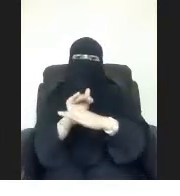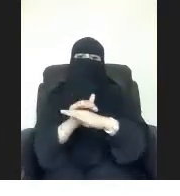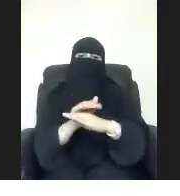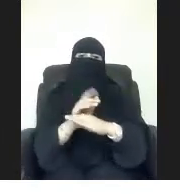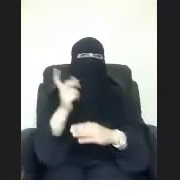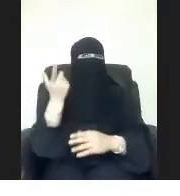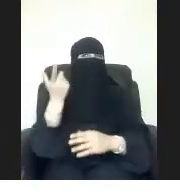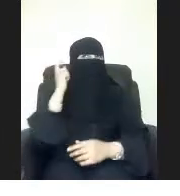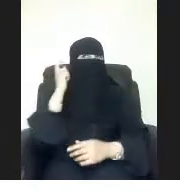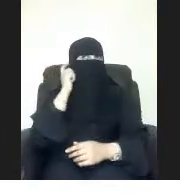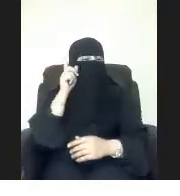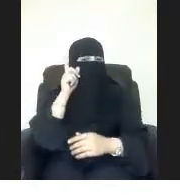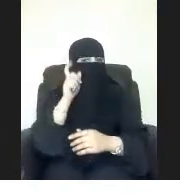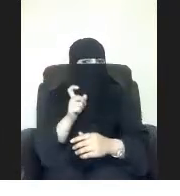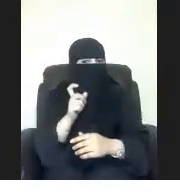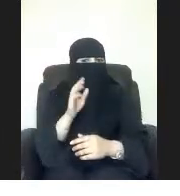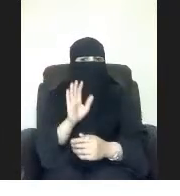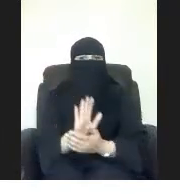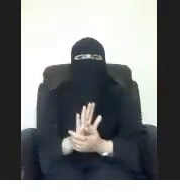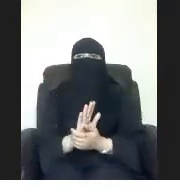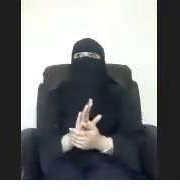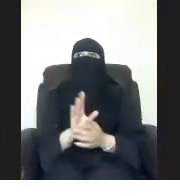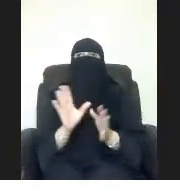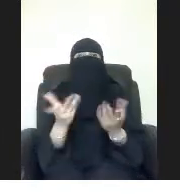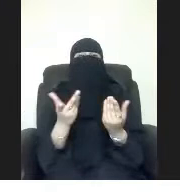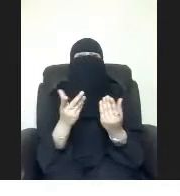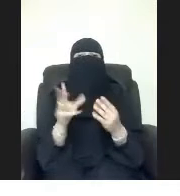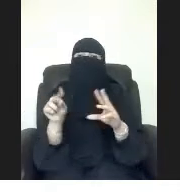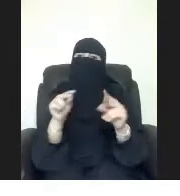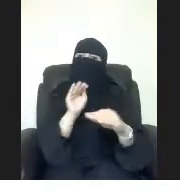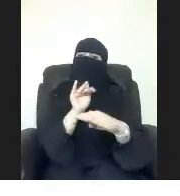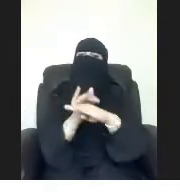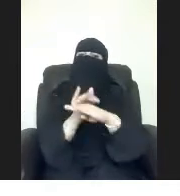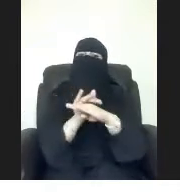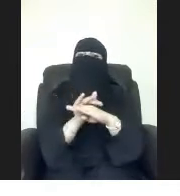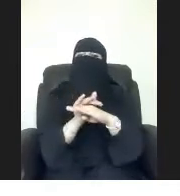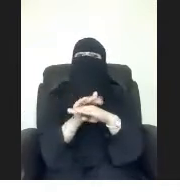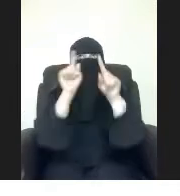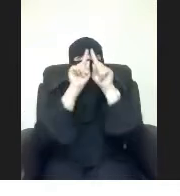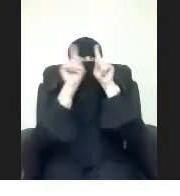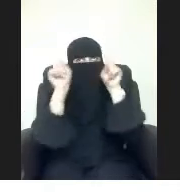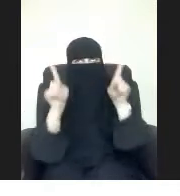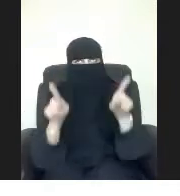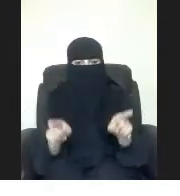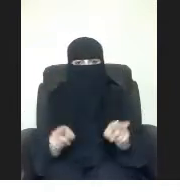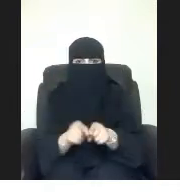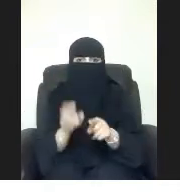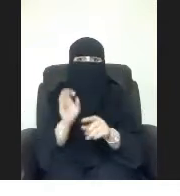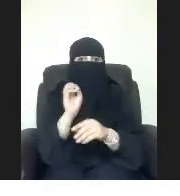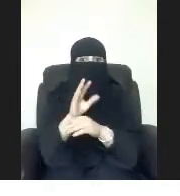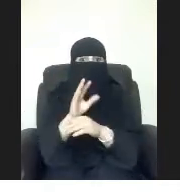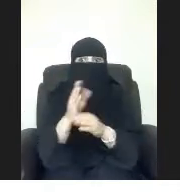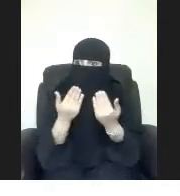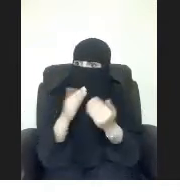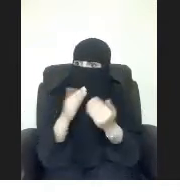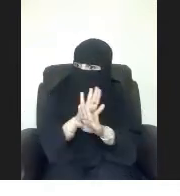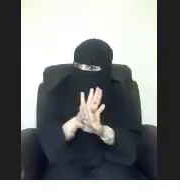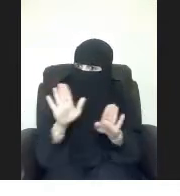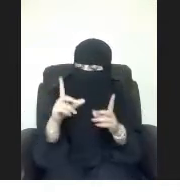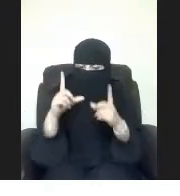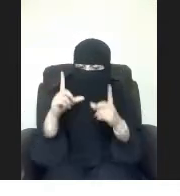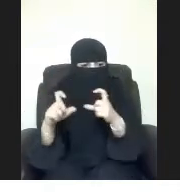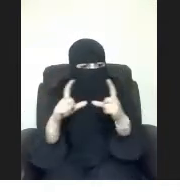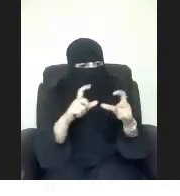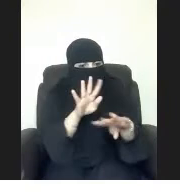كما أسلفت المحاضرة عبارة عن شرائح شبه خالية، فقط تحتوي على صور على